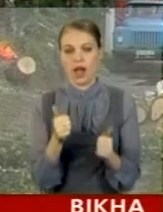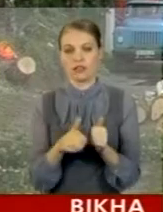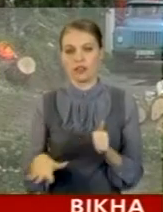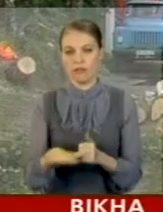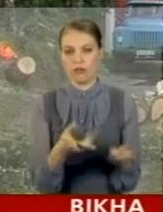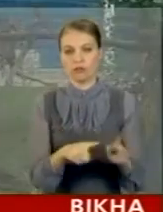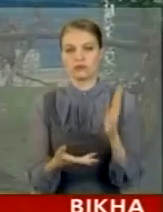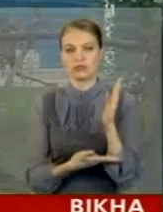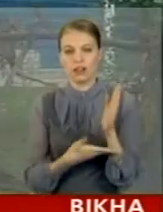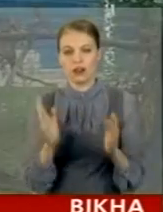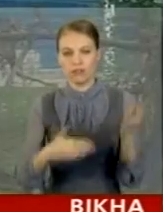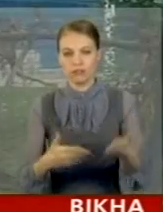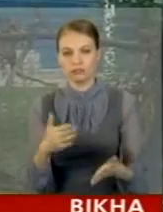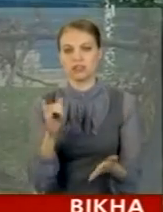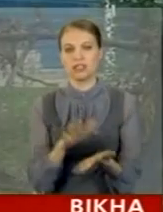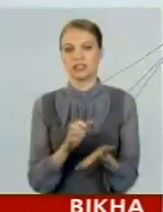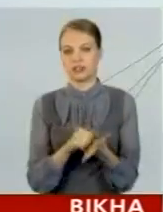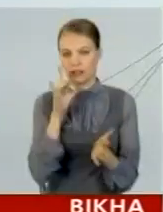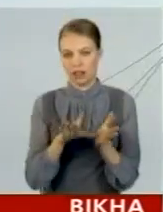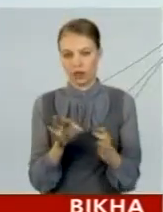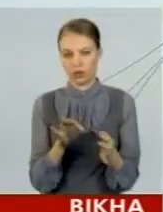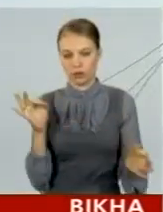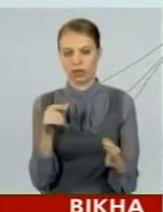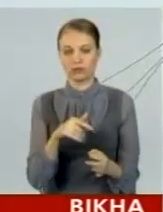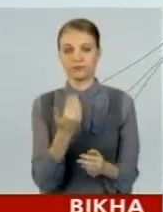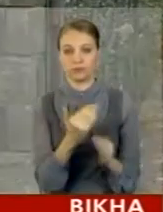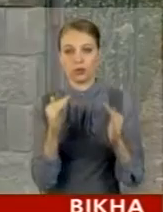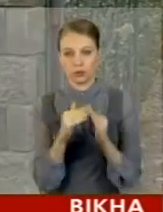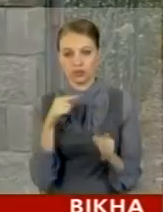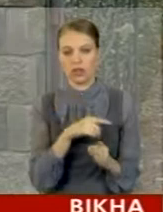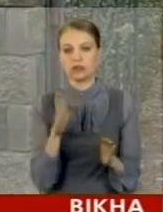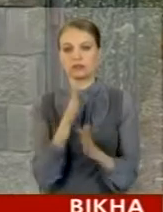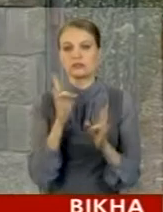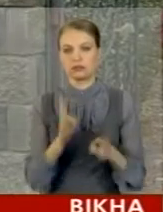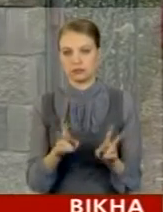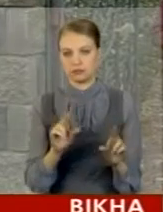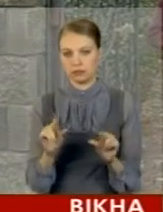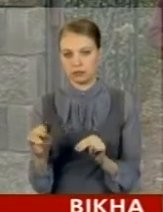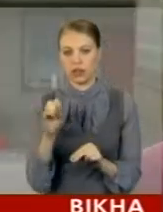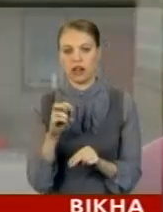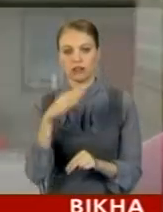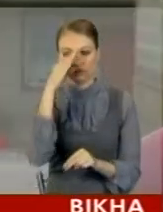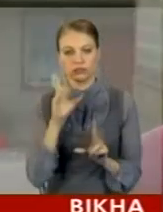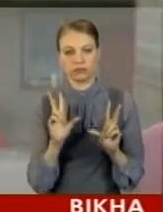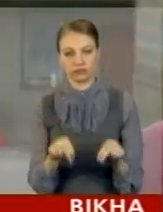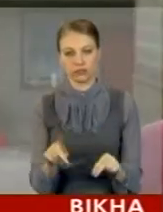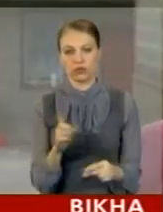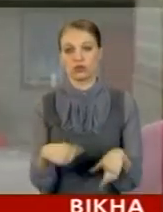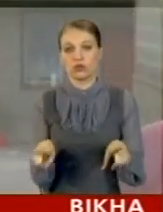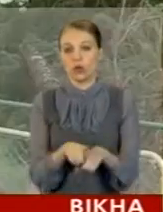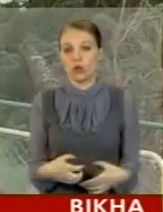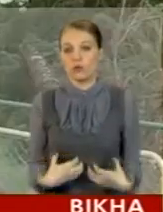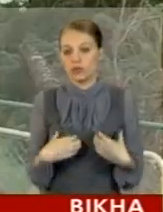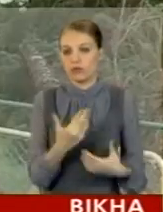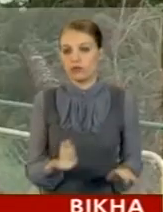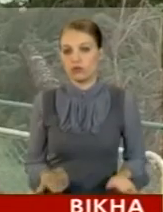валяються повалені дерева та зірвані електролінії. Оселю пана Миколи стихійне лихо оминула. Та чоловік зізнається, такого